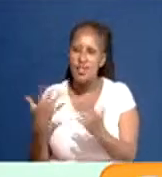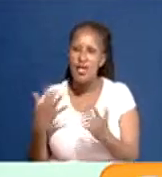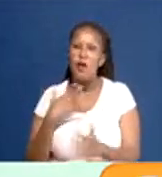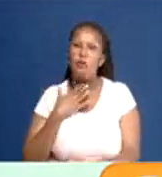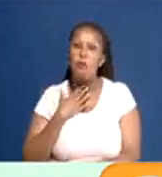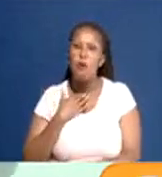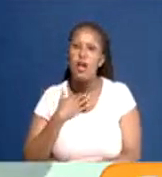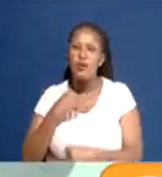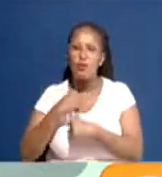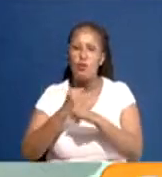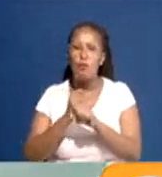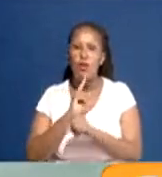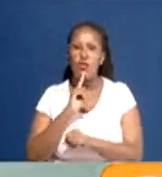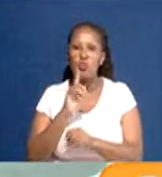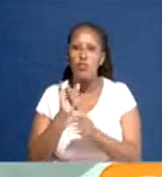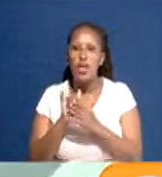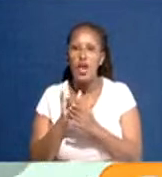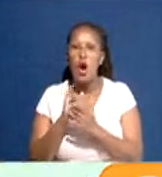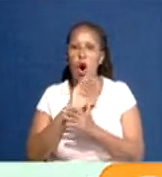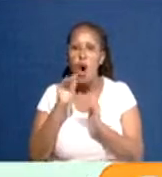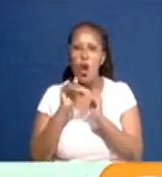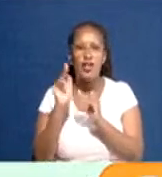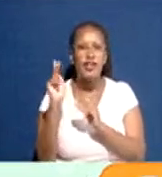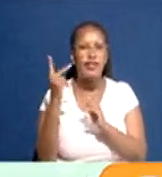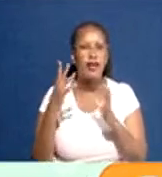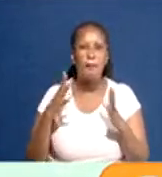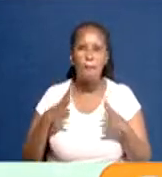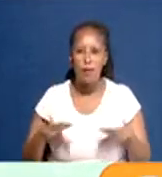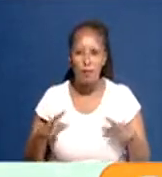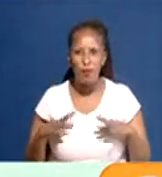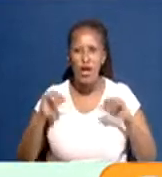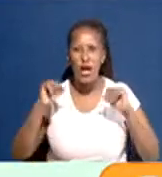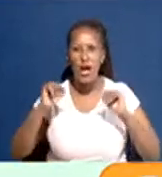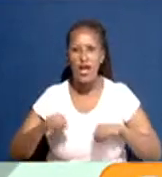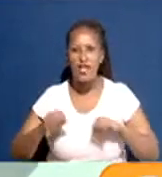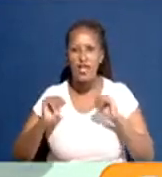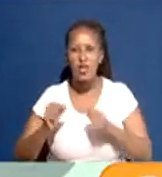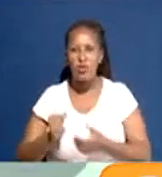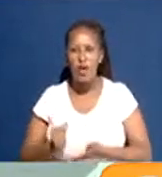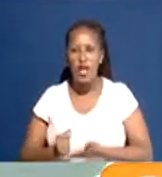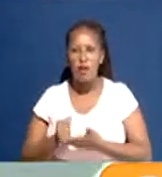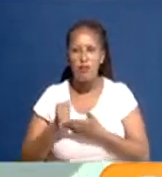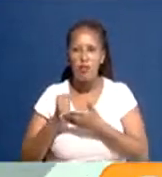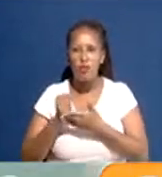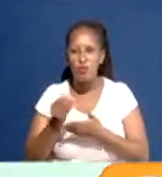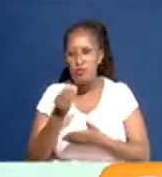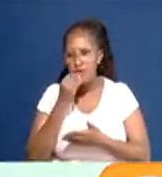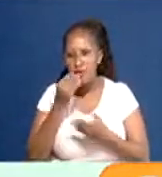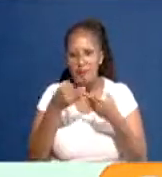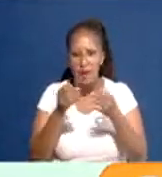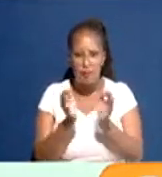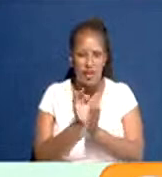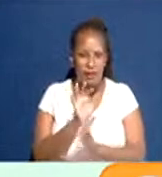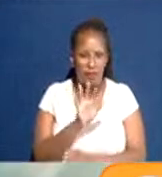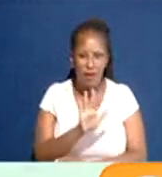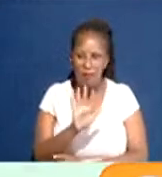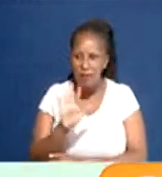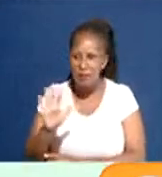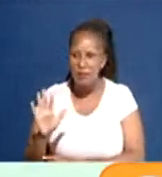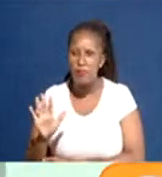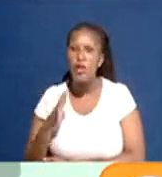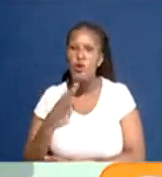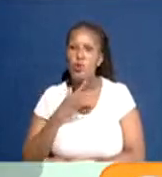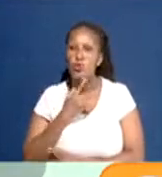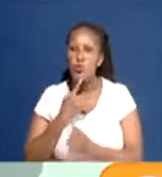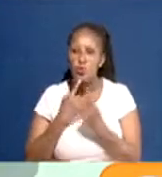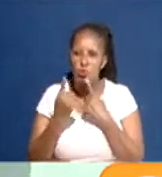tunataka kuhakikisha kwamba kila mwananchi anaweza kulisha familia yake. Tunaelewana jameni?